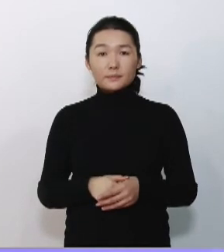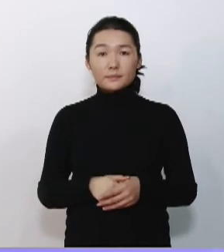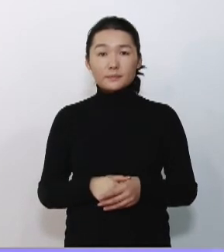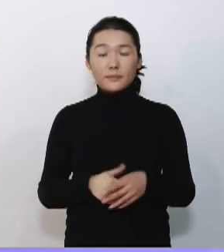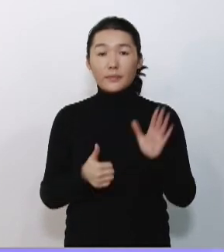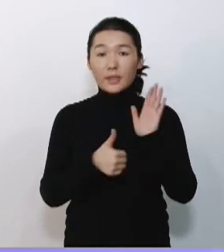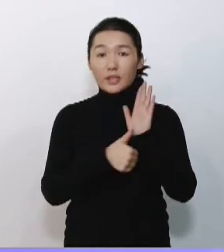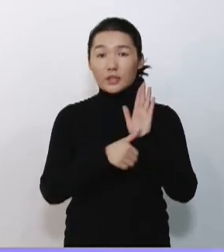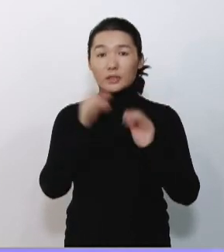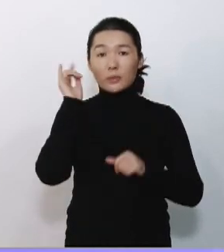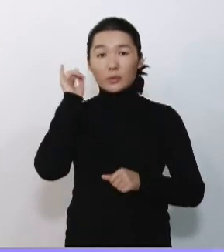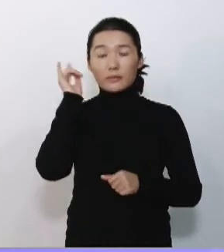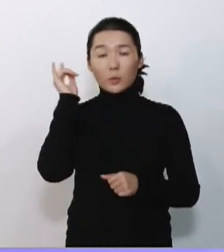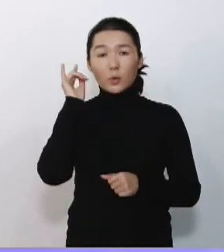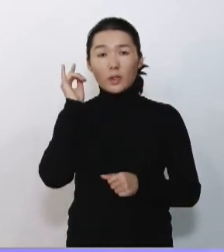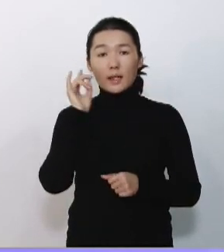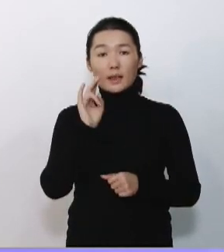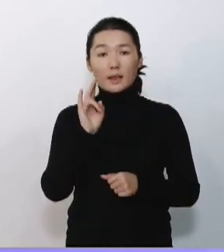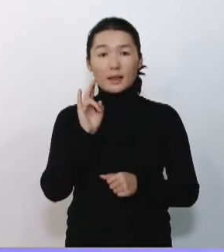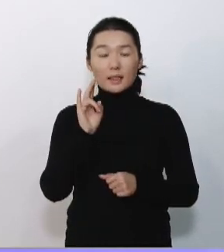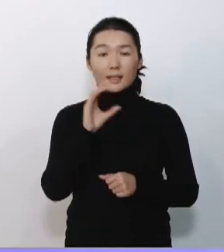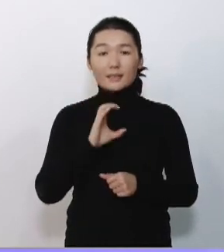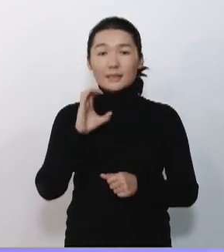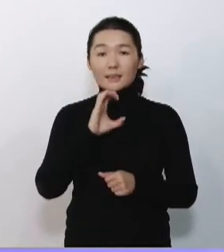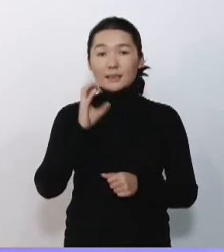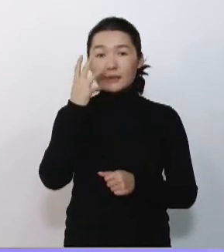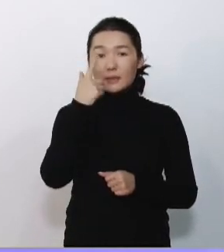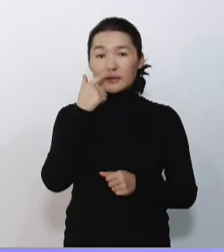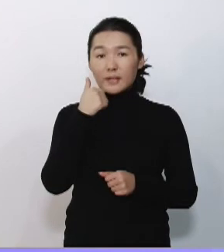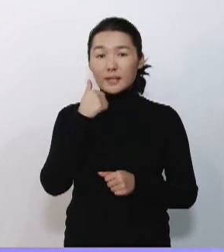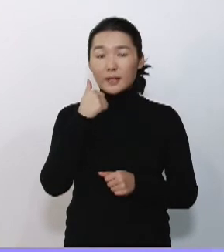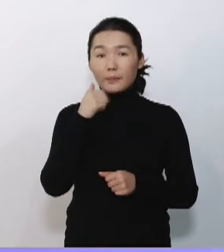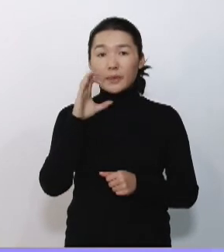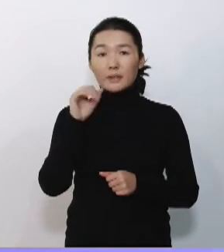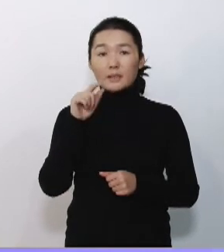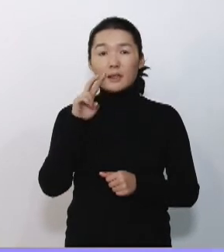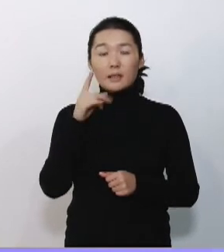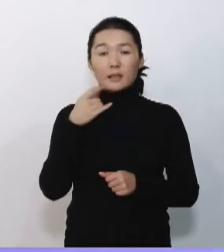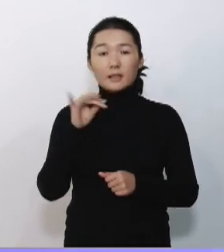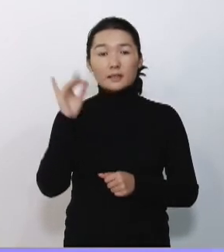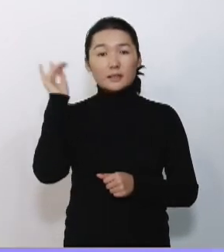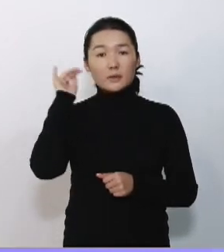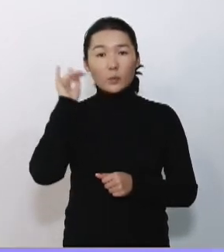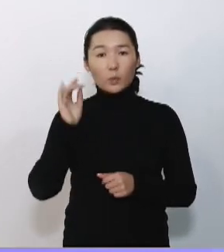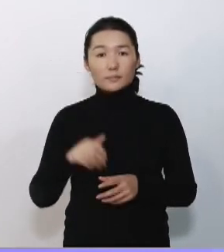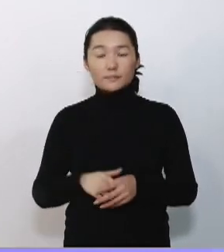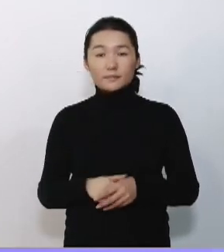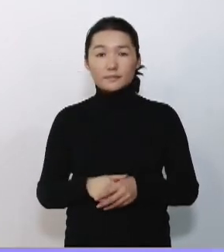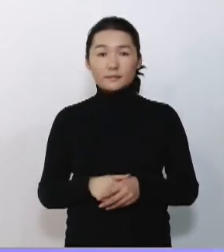И шестой звук Н синего цвета, согласный звук.